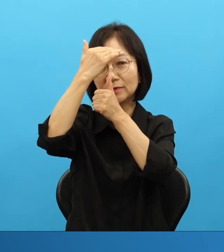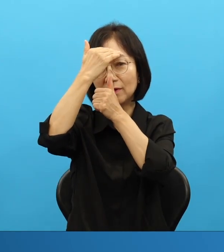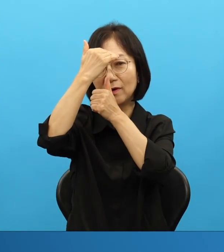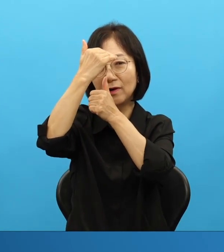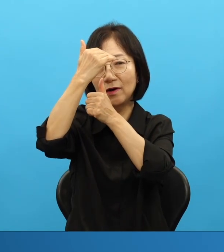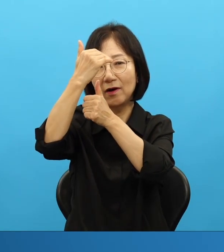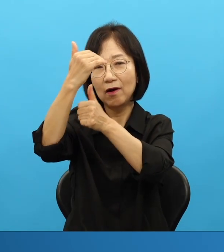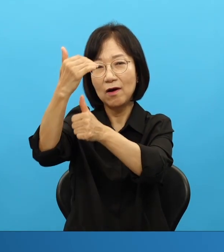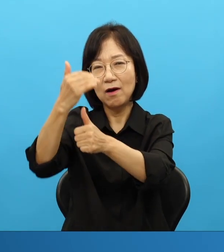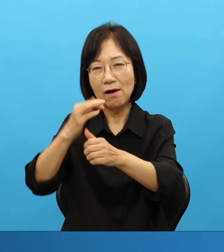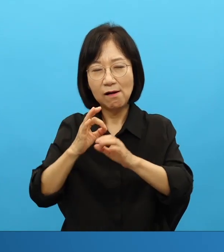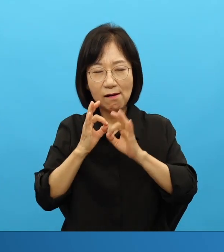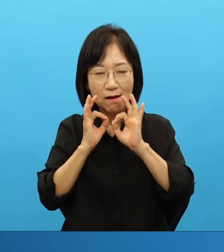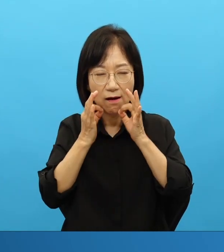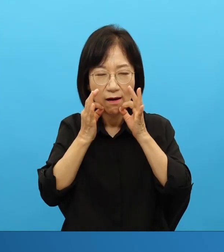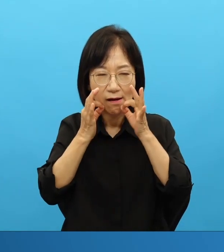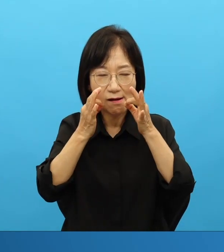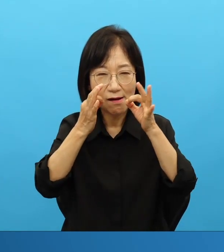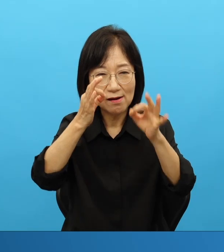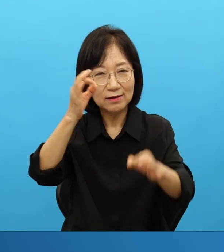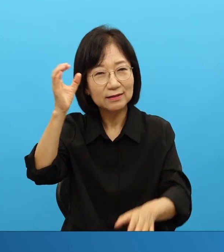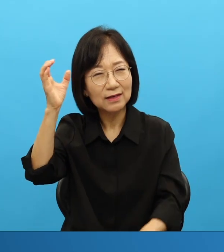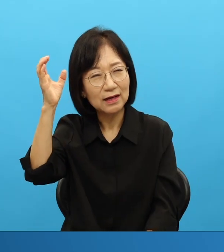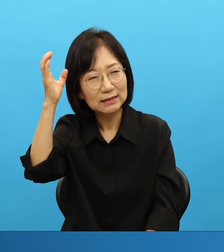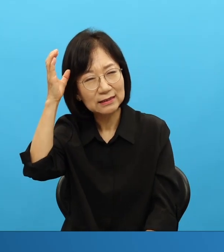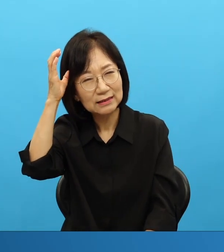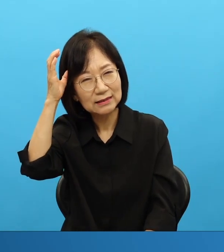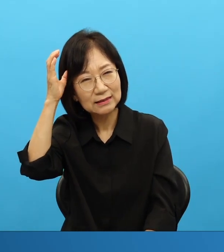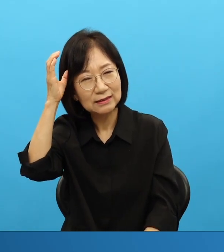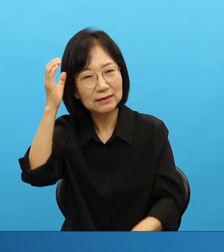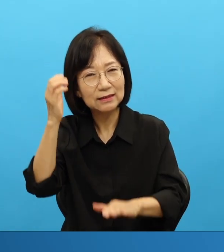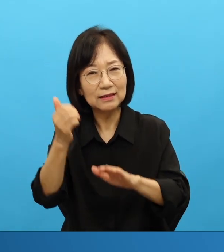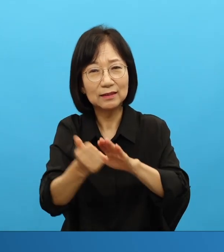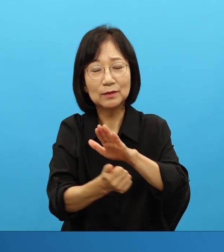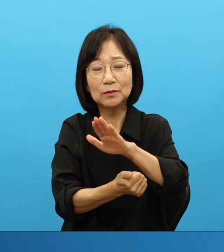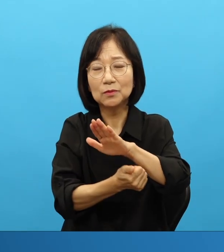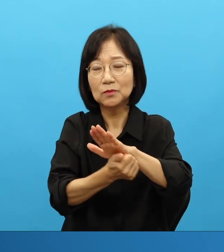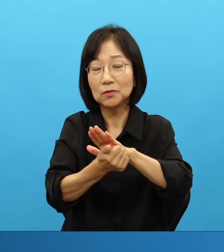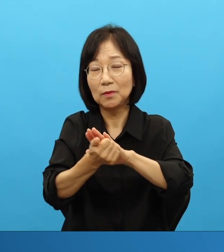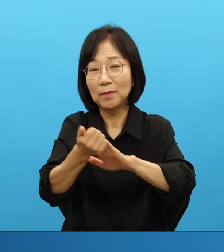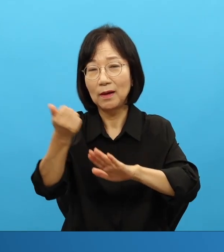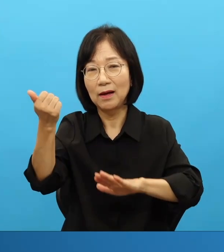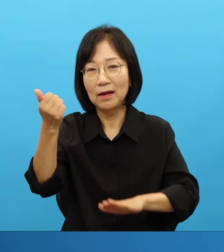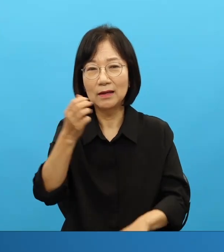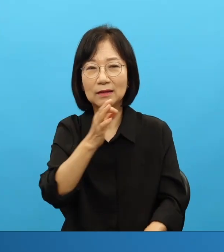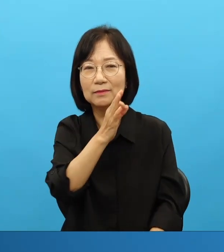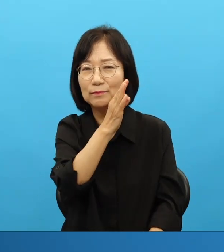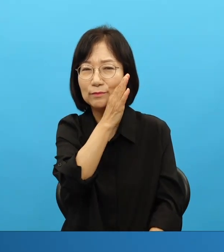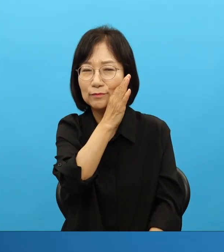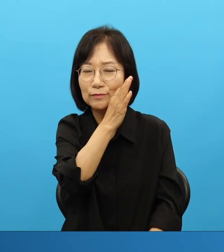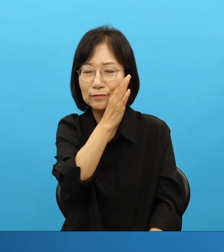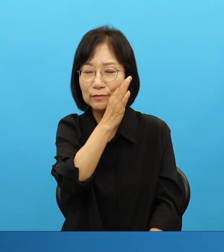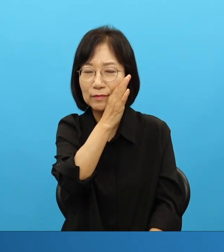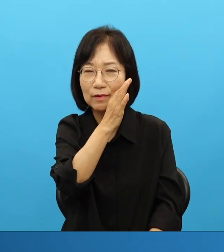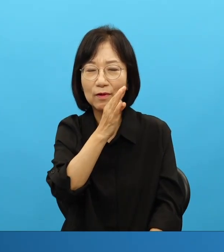간절한 기대와 소망 부끄럽지 않게